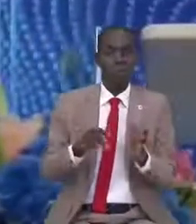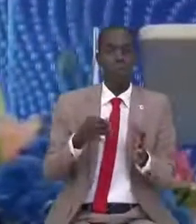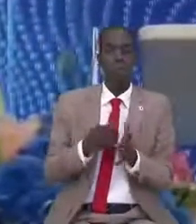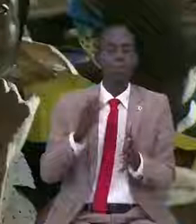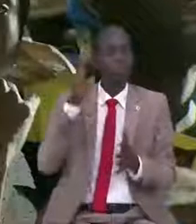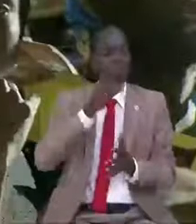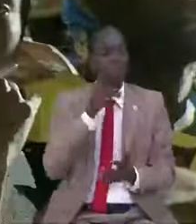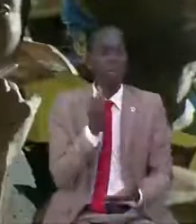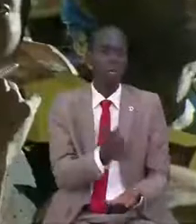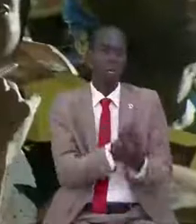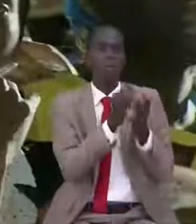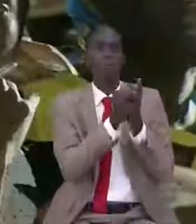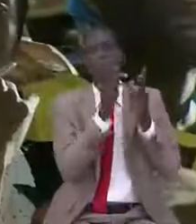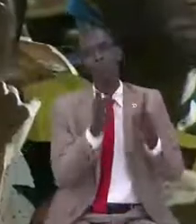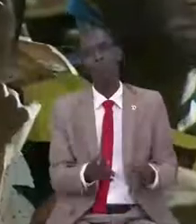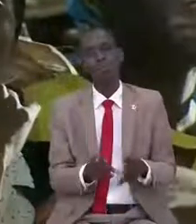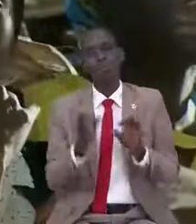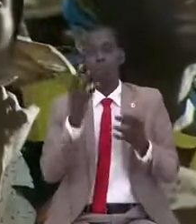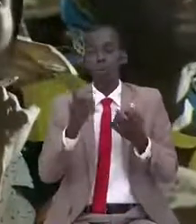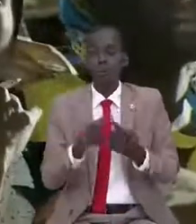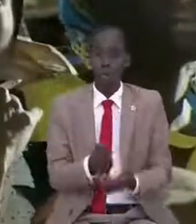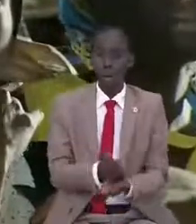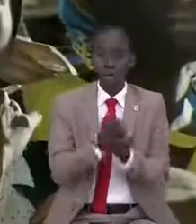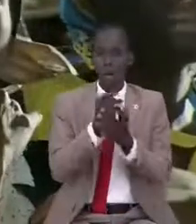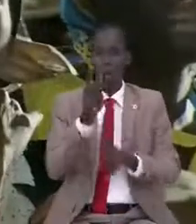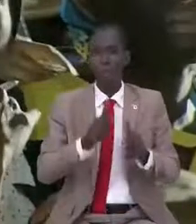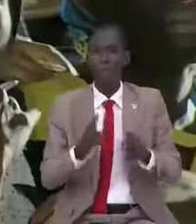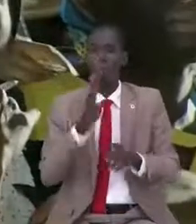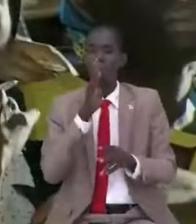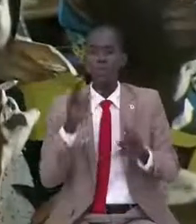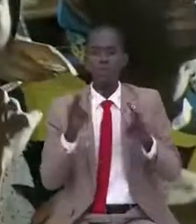méthode-là n'aide pas. Si tu veux aider les gens,